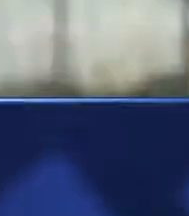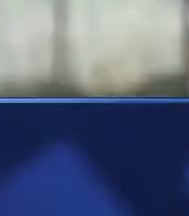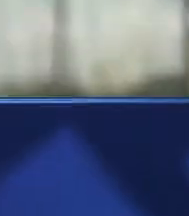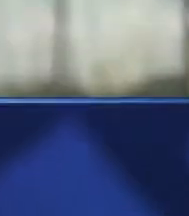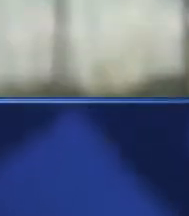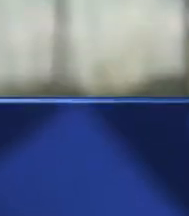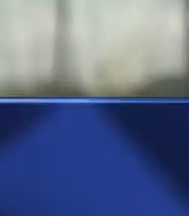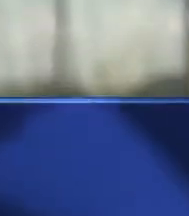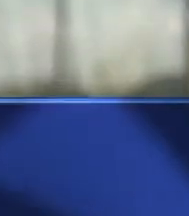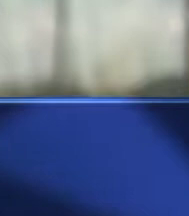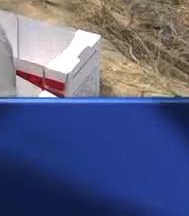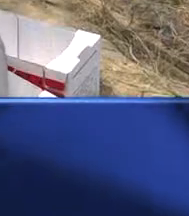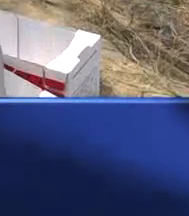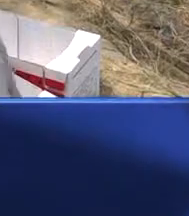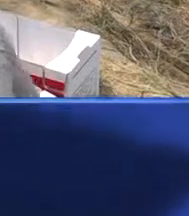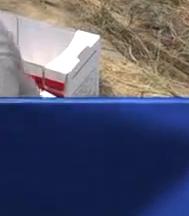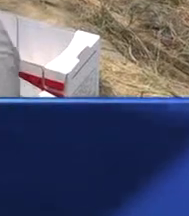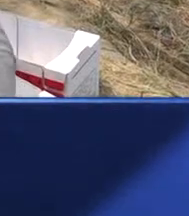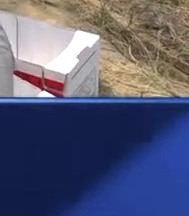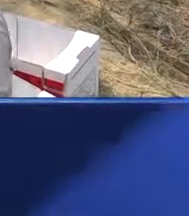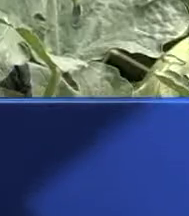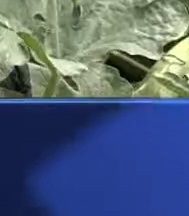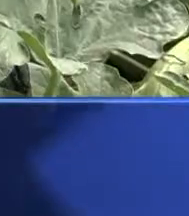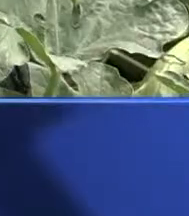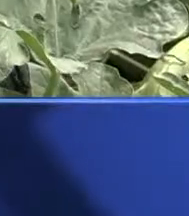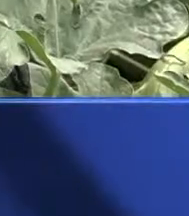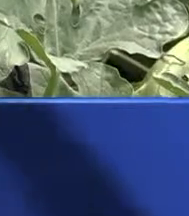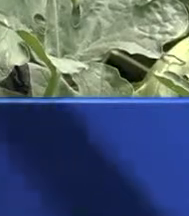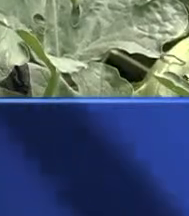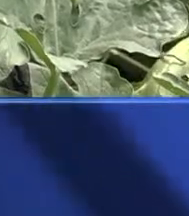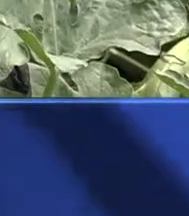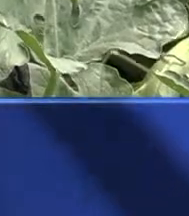재배한 애플 수박이 성공적으로 재배돼 본격 출하되기 시작했습니다.